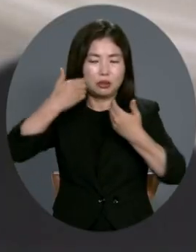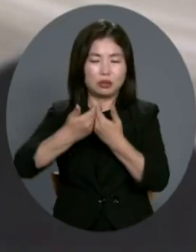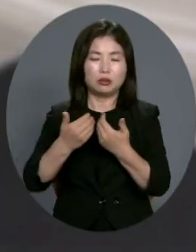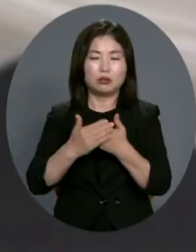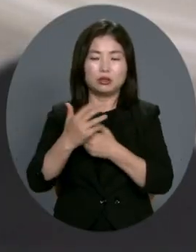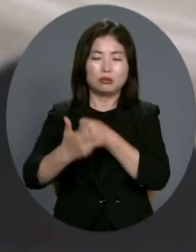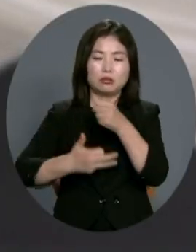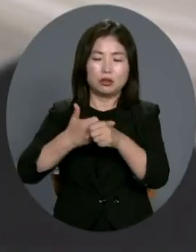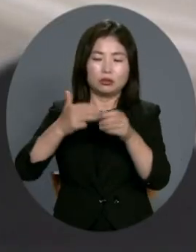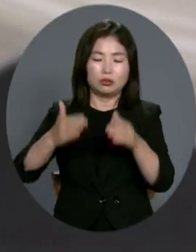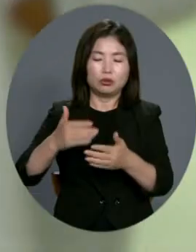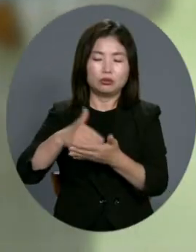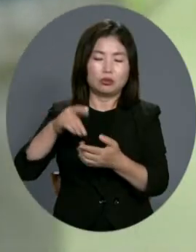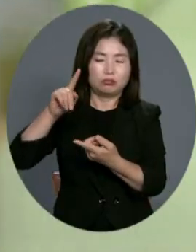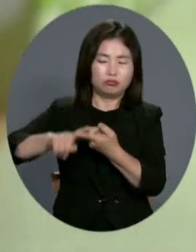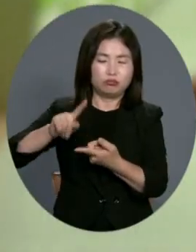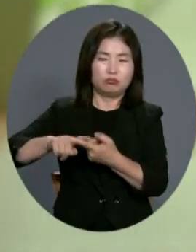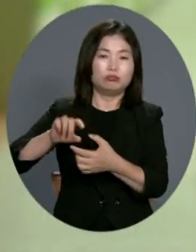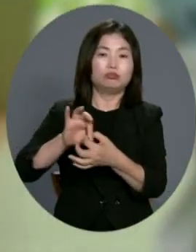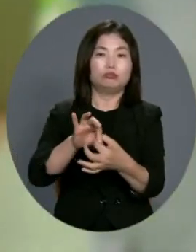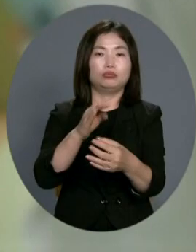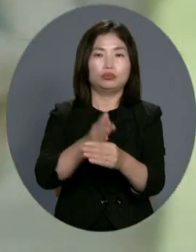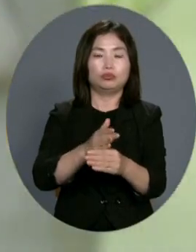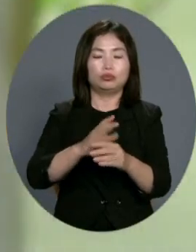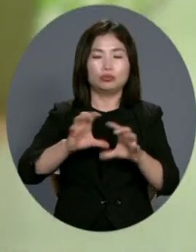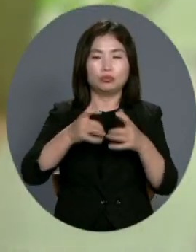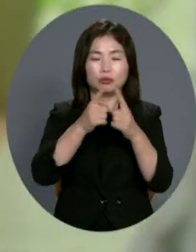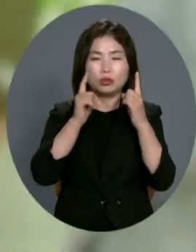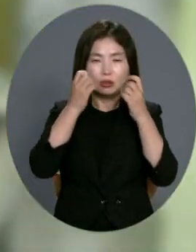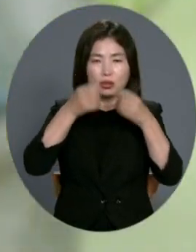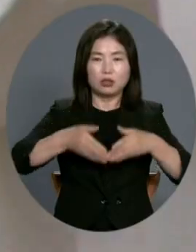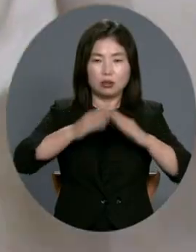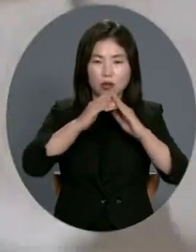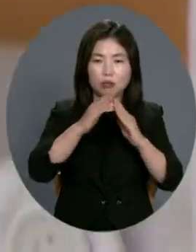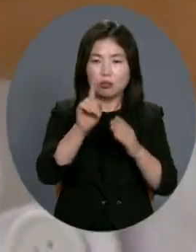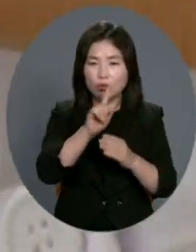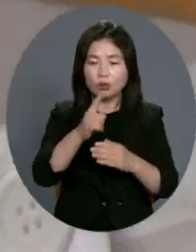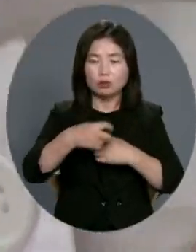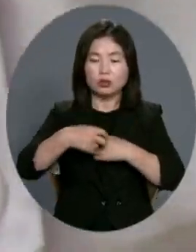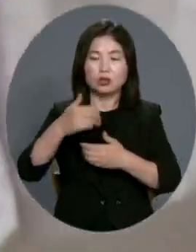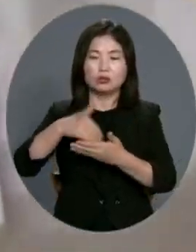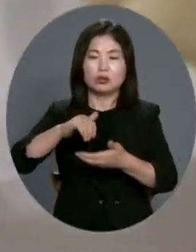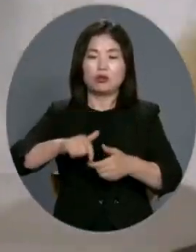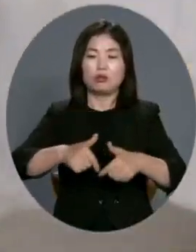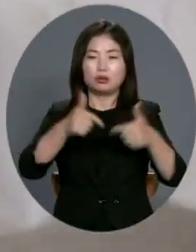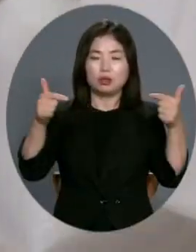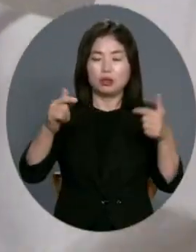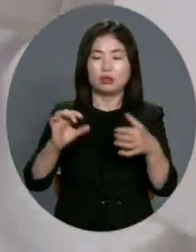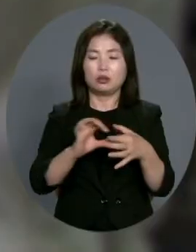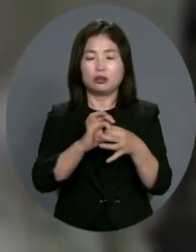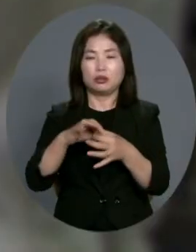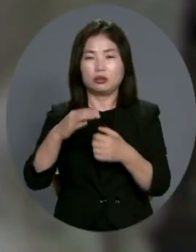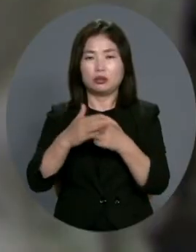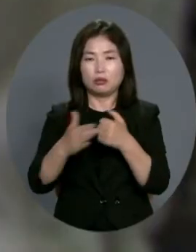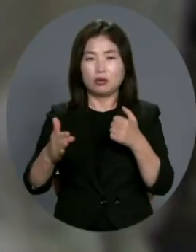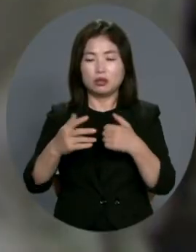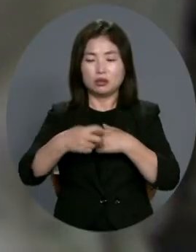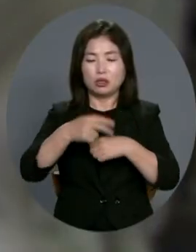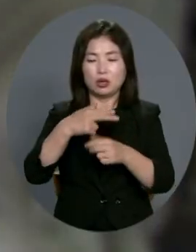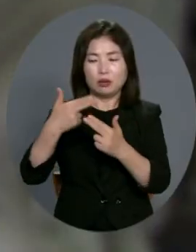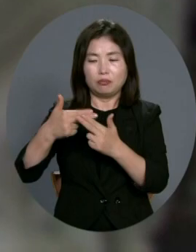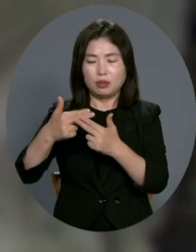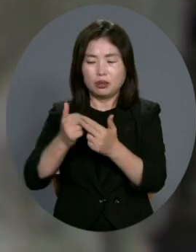18년째 동결 상태입니다 국립의대 신설 역시 결국 의대 정원 확대와 직결되어 있는만큼